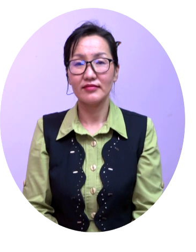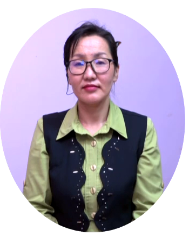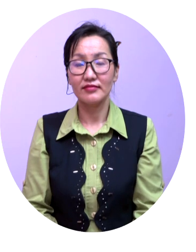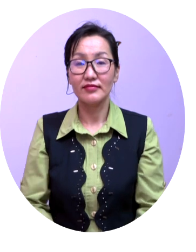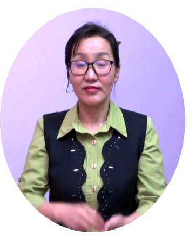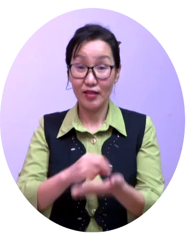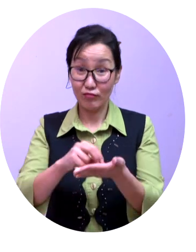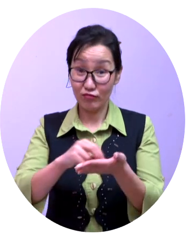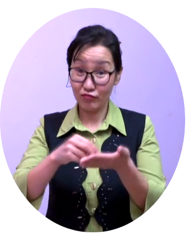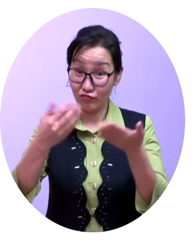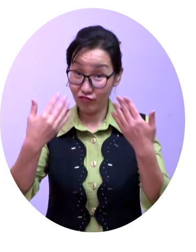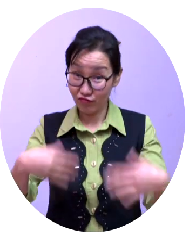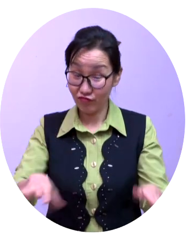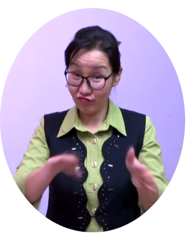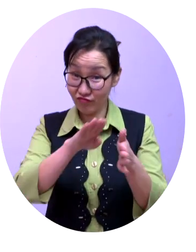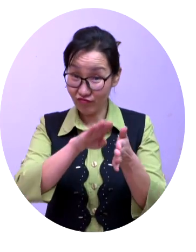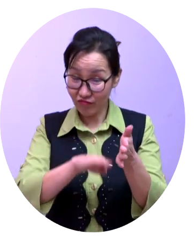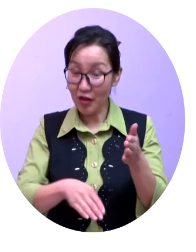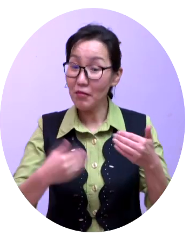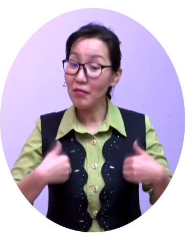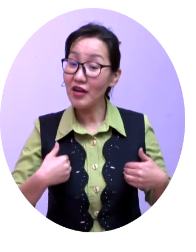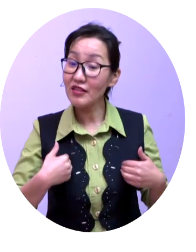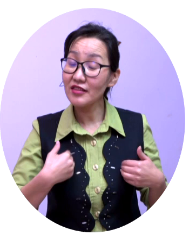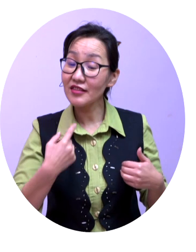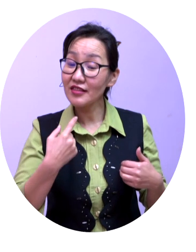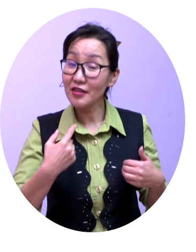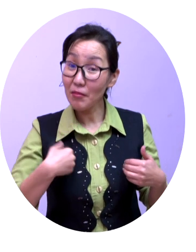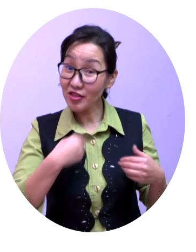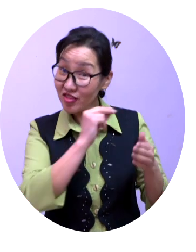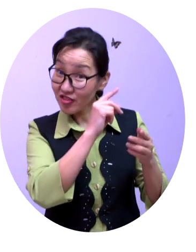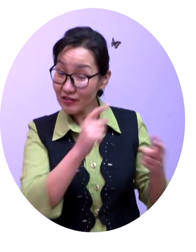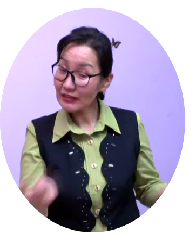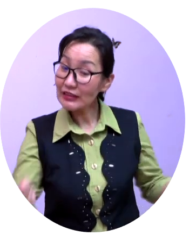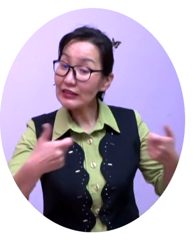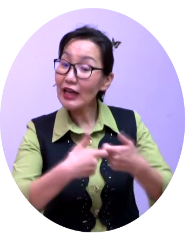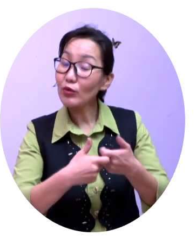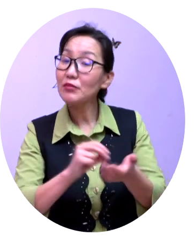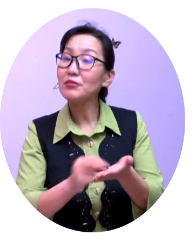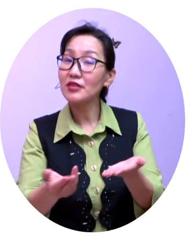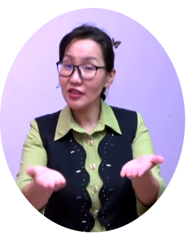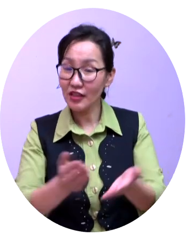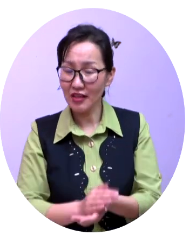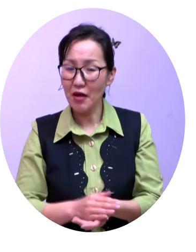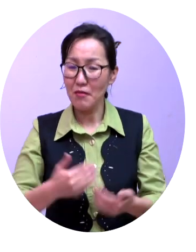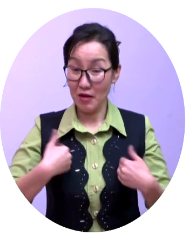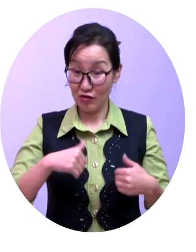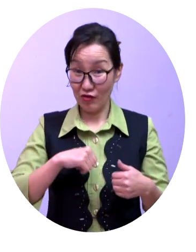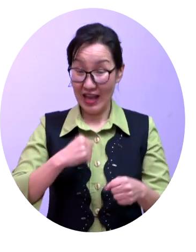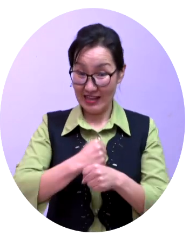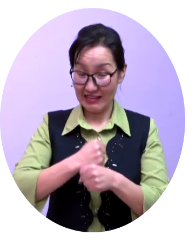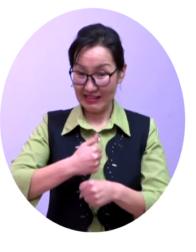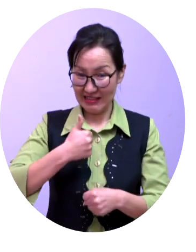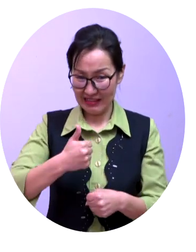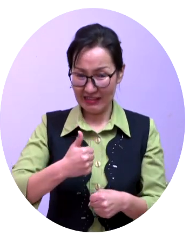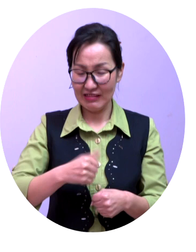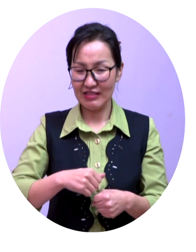Бичсэн зүйлээ багшихтайгаа тааруулаарай. Багш нь ажилч хөдөлмөрт байхын тулд